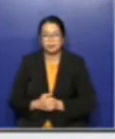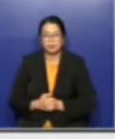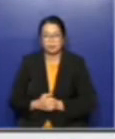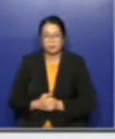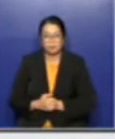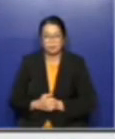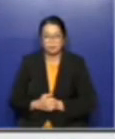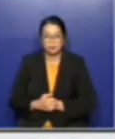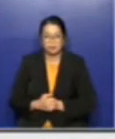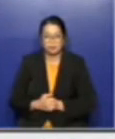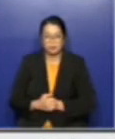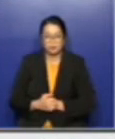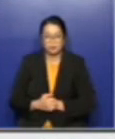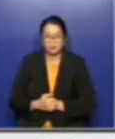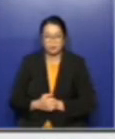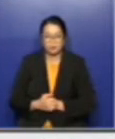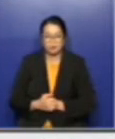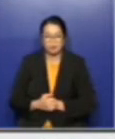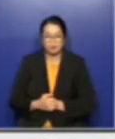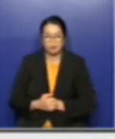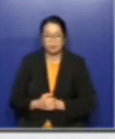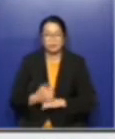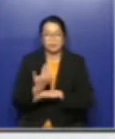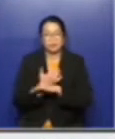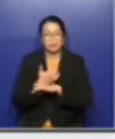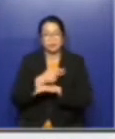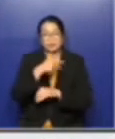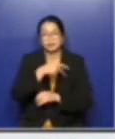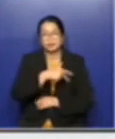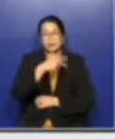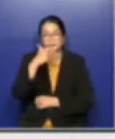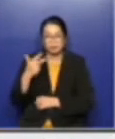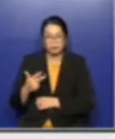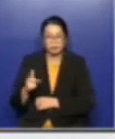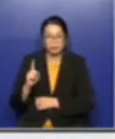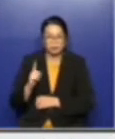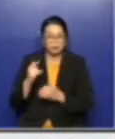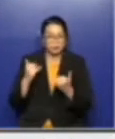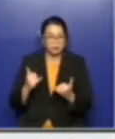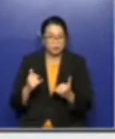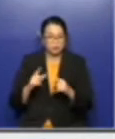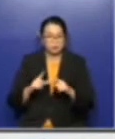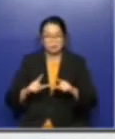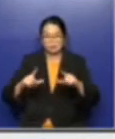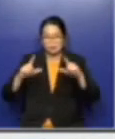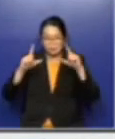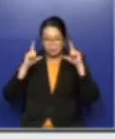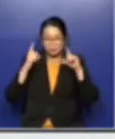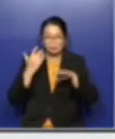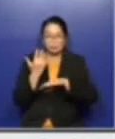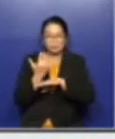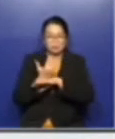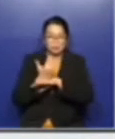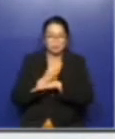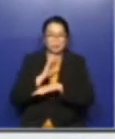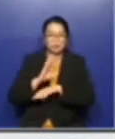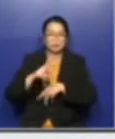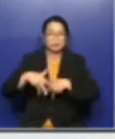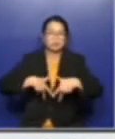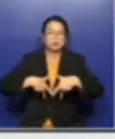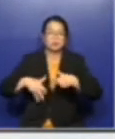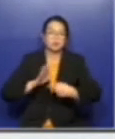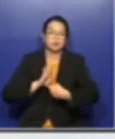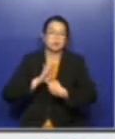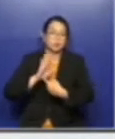เมื่อไทย PBS เป็นสถาบันสื่อที่เรียกตัวเองว่าต้นแ